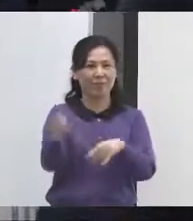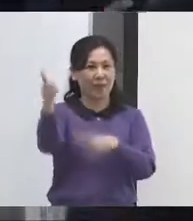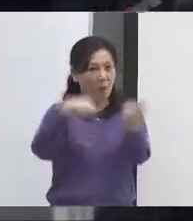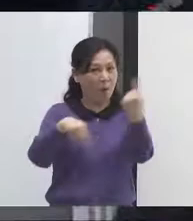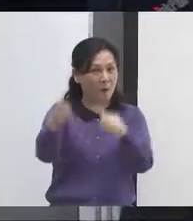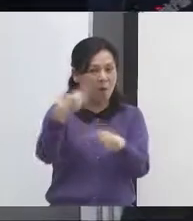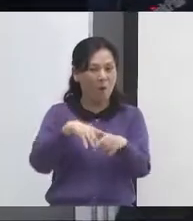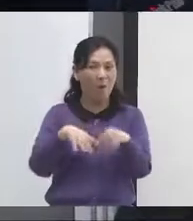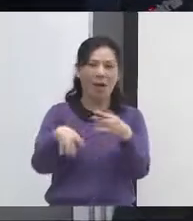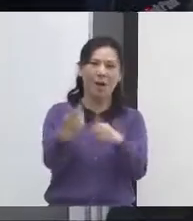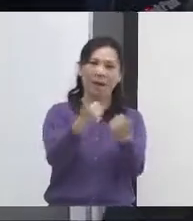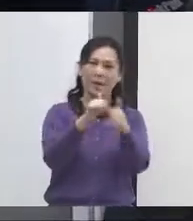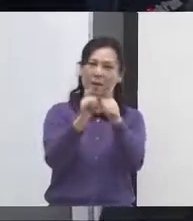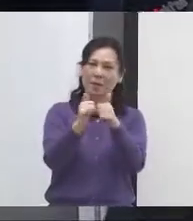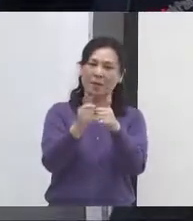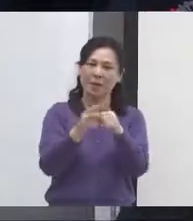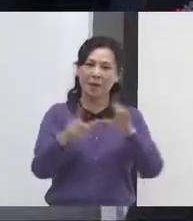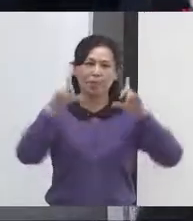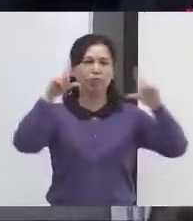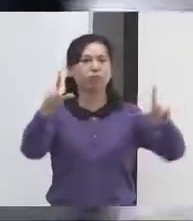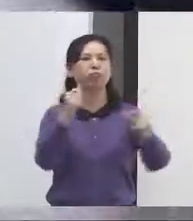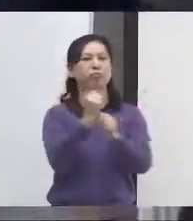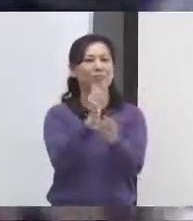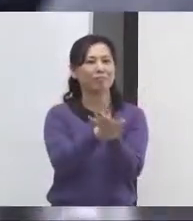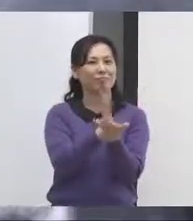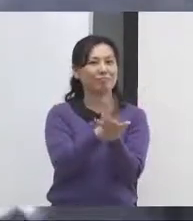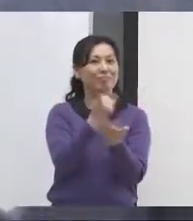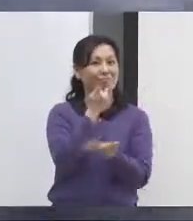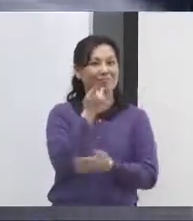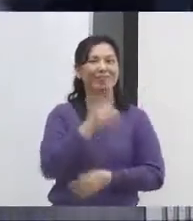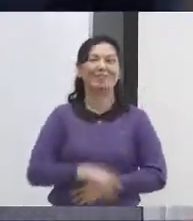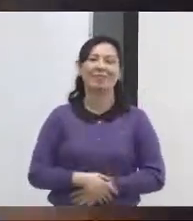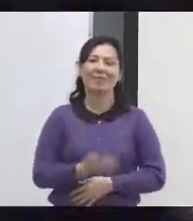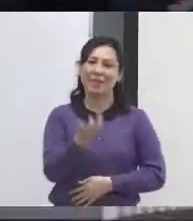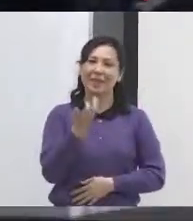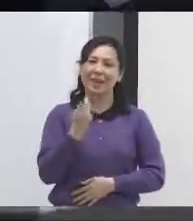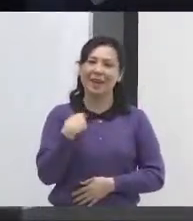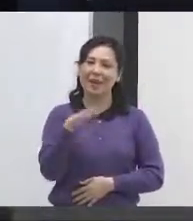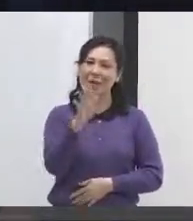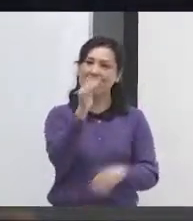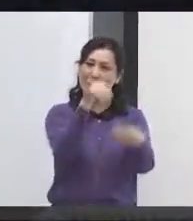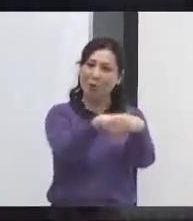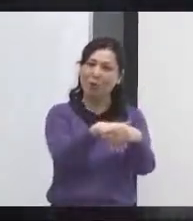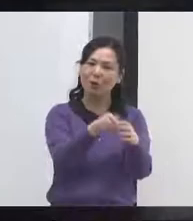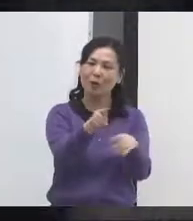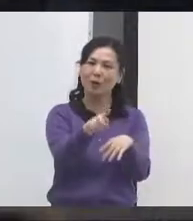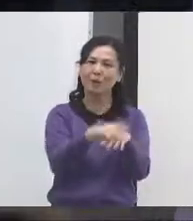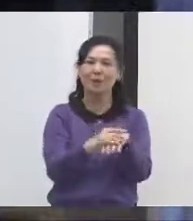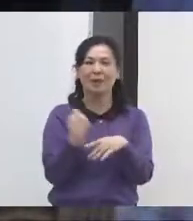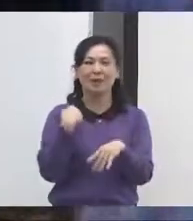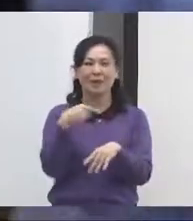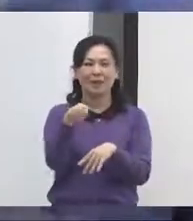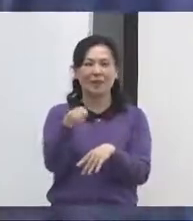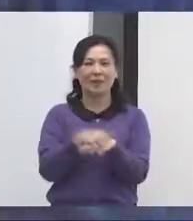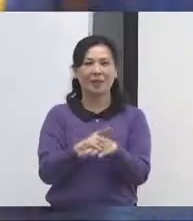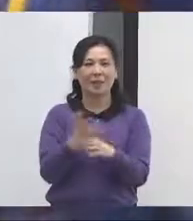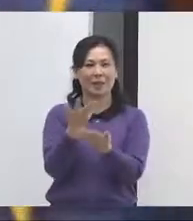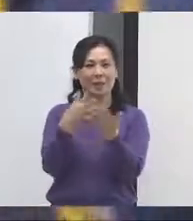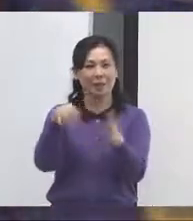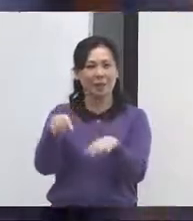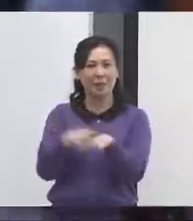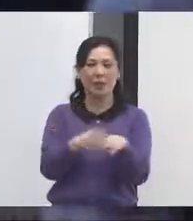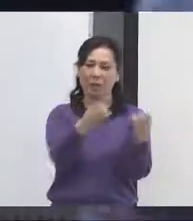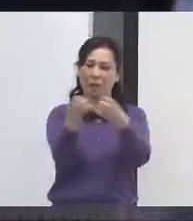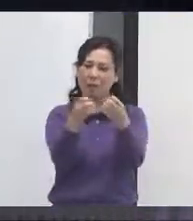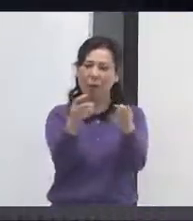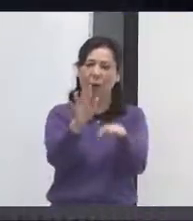来讲都可以的。对，那刚才像我们的讲者 Ronnie 也提到，他也有投了一个关于就是比较激进的网军或侧翼一些的讨论，